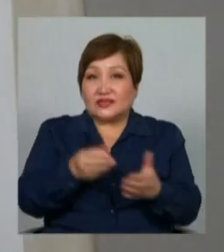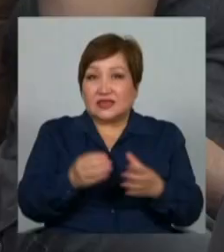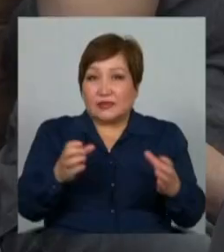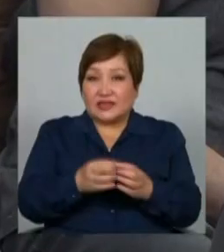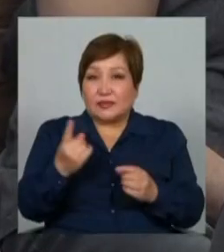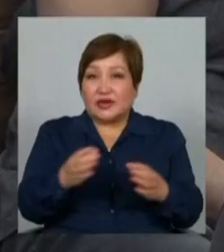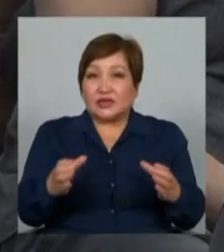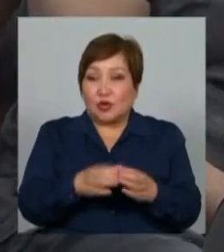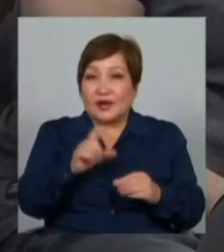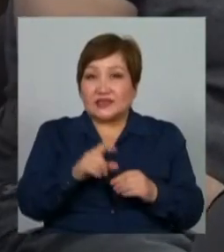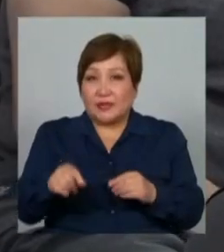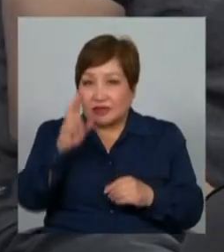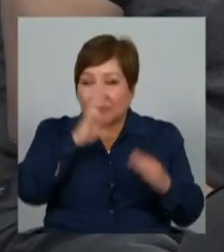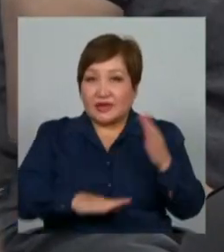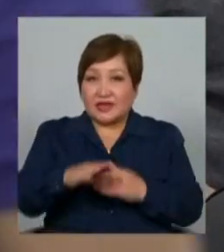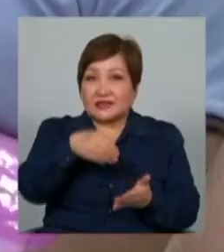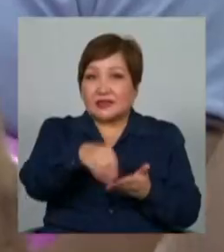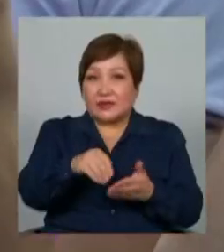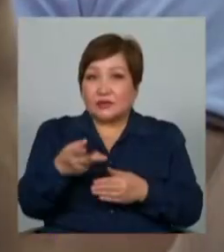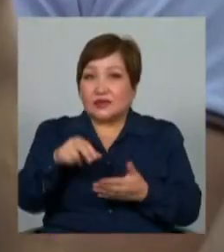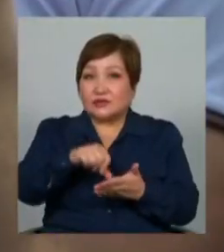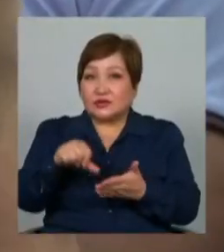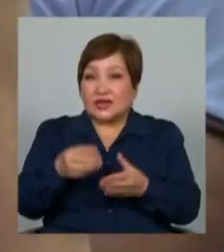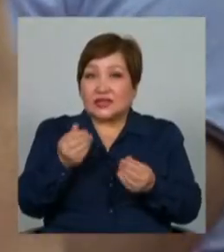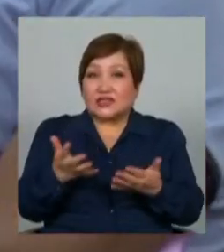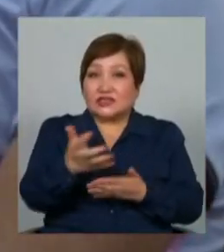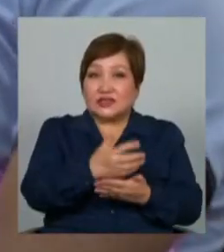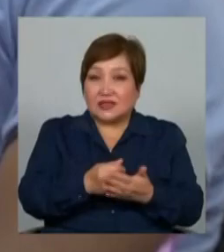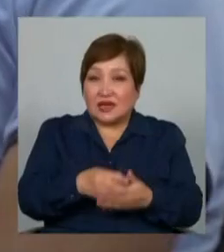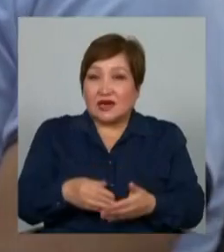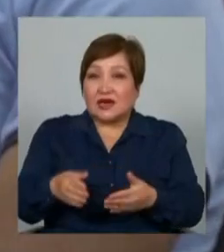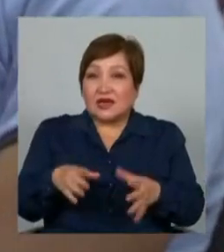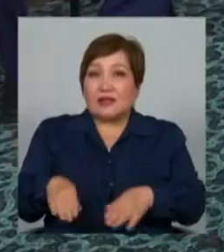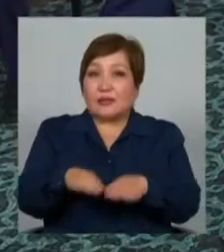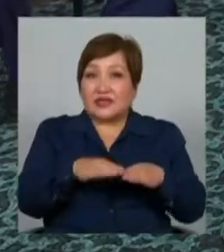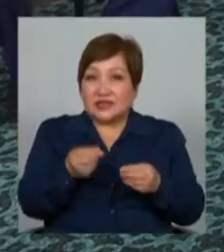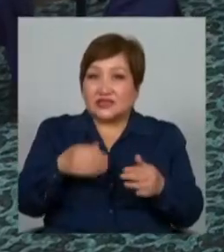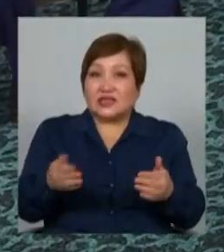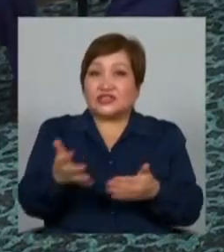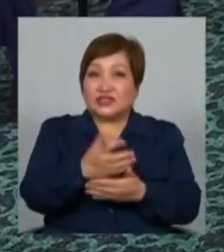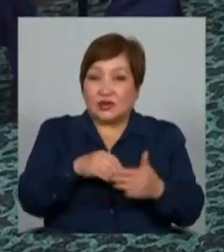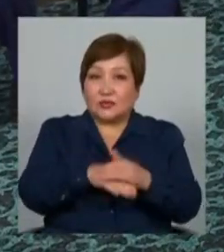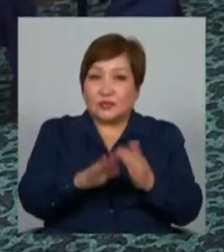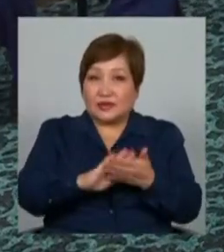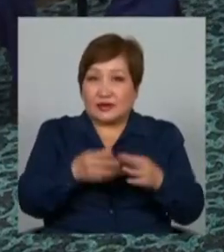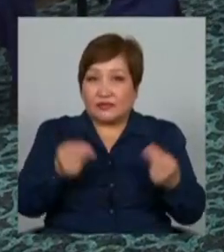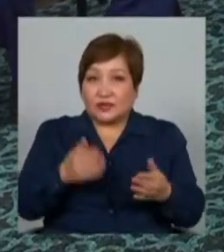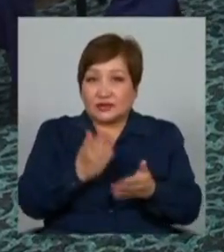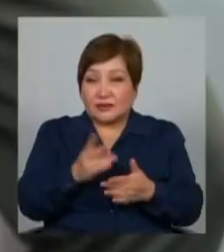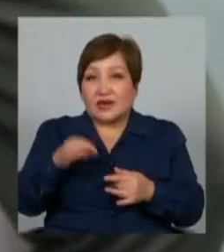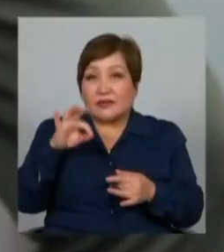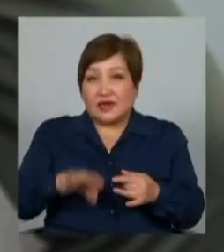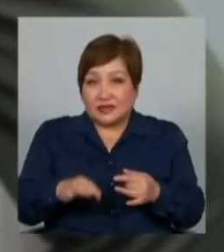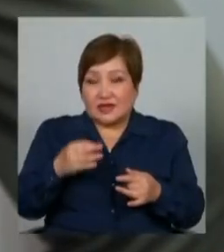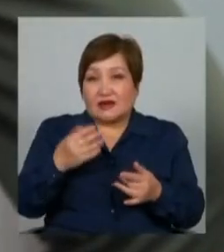азамат мемлекеттік сатып алуларға қатысу үшін қаражат жинайды. Бірлесіп ақша жинау туралы келісім шартта жасасады. Бірақ пайыздап пайда көруді